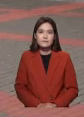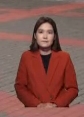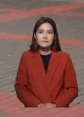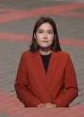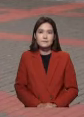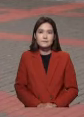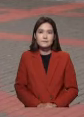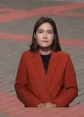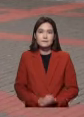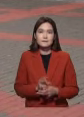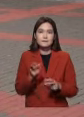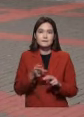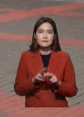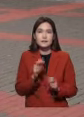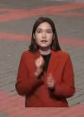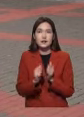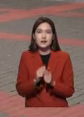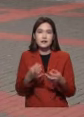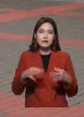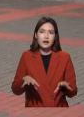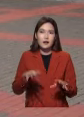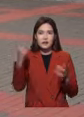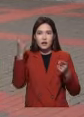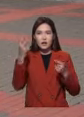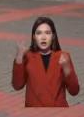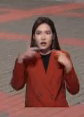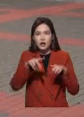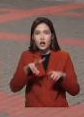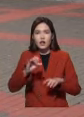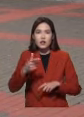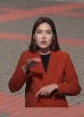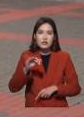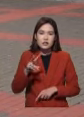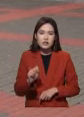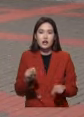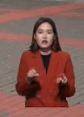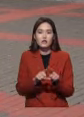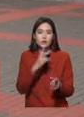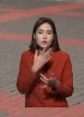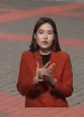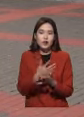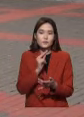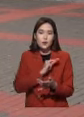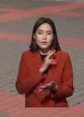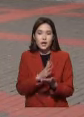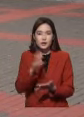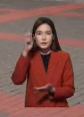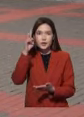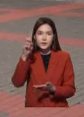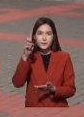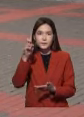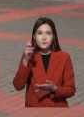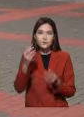Бұрын біз мына транспорттық жақтан, логистикалық жақтан тек қана біз Ресейден тәуелді болсақ, енді бүгін